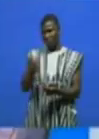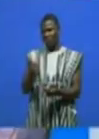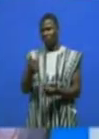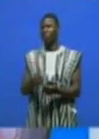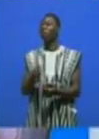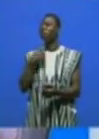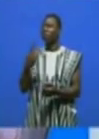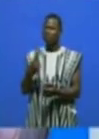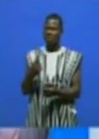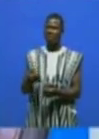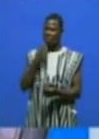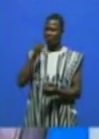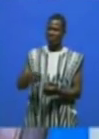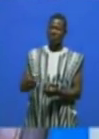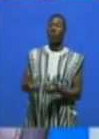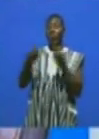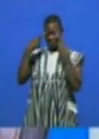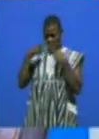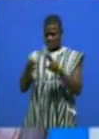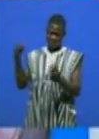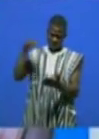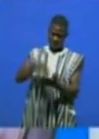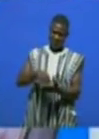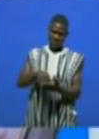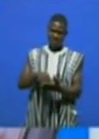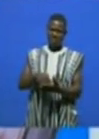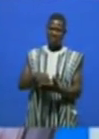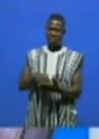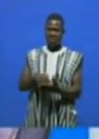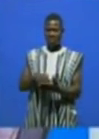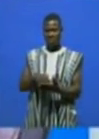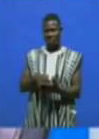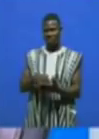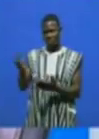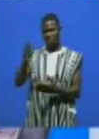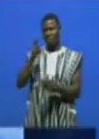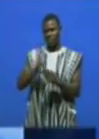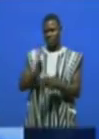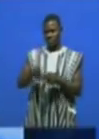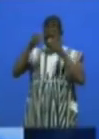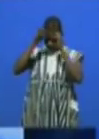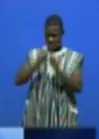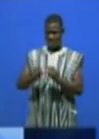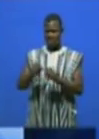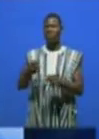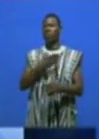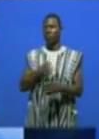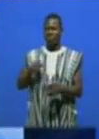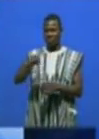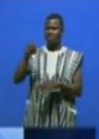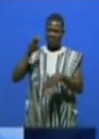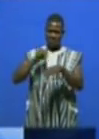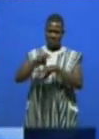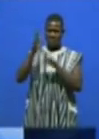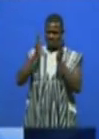que récuser le président se concentre ainsi voilà deuxièmement ils ont encore